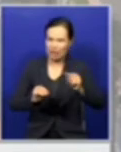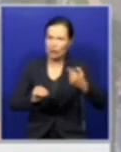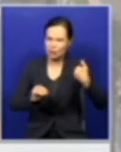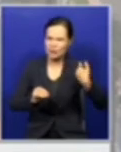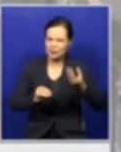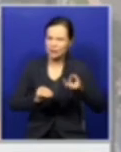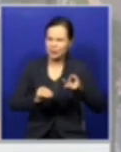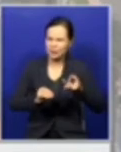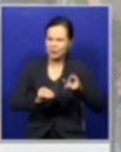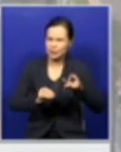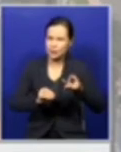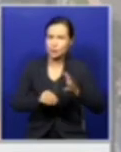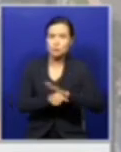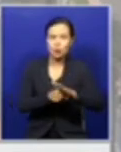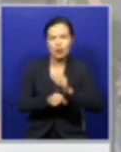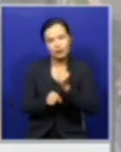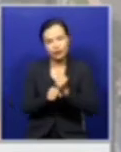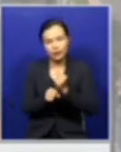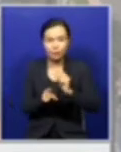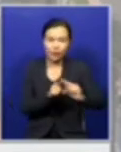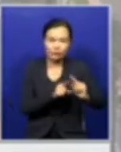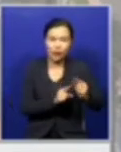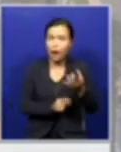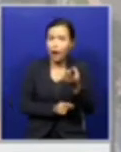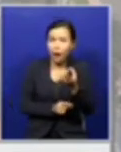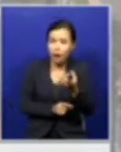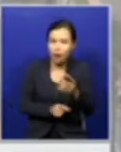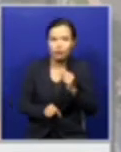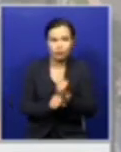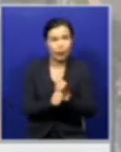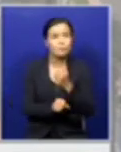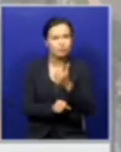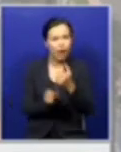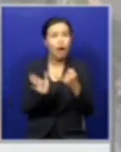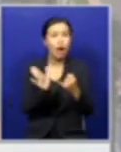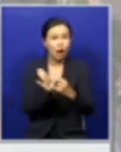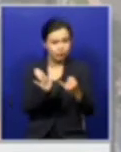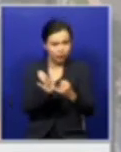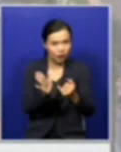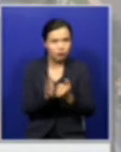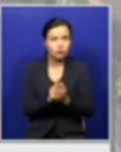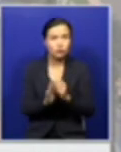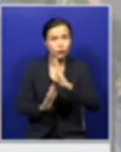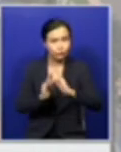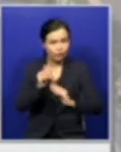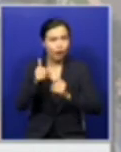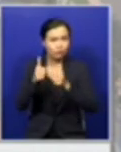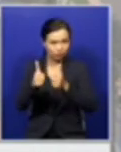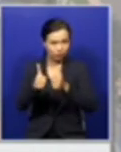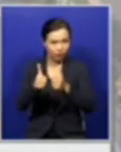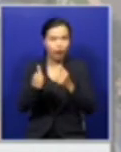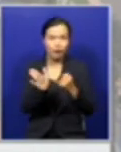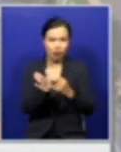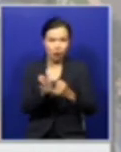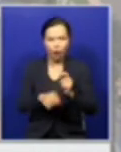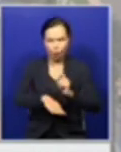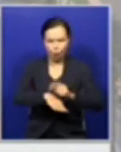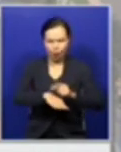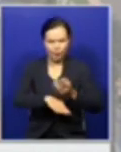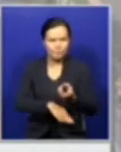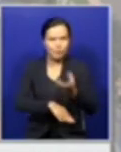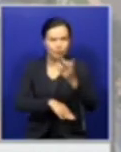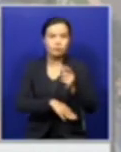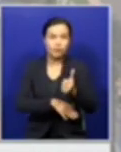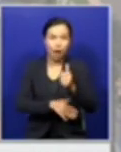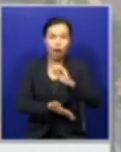านประธานถ้าจะทำอะไรกับตรงนี้ก็น่าจะทำได้ง่ายขึ้นฟื้นฟูได้ง่ายแล้วก็ใช้เวลาได้น้อยกว่า